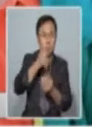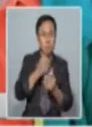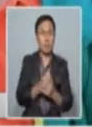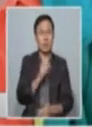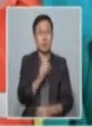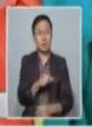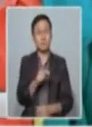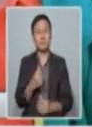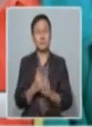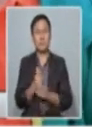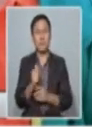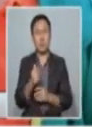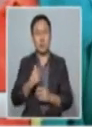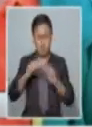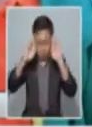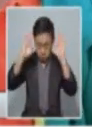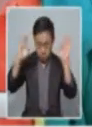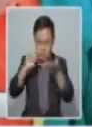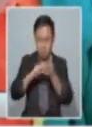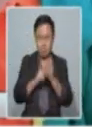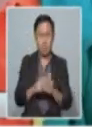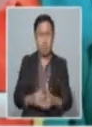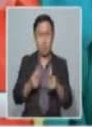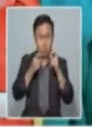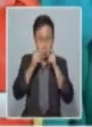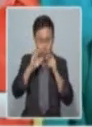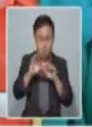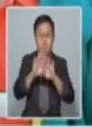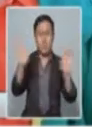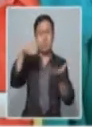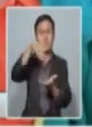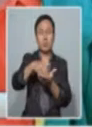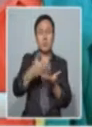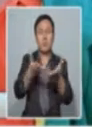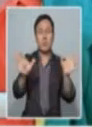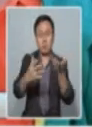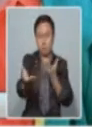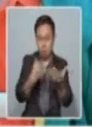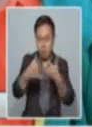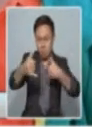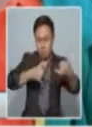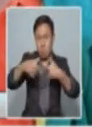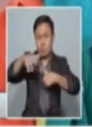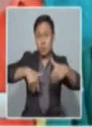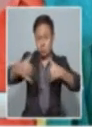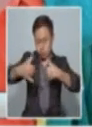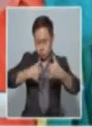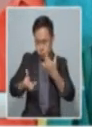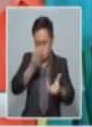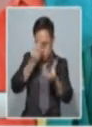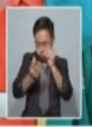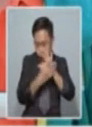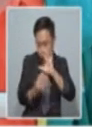ของเราเนี่ยนะครับเมื่อมีความรู้แล้วเนี่ยไม่ได้เก็บไว้กับตัวเองนะครับแต่ว่าได้ถ่ายทอดองค์ความรู้ตรงนี้นะครับ